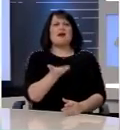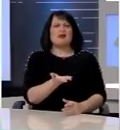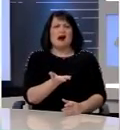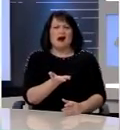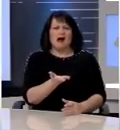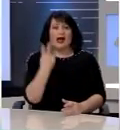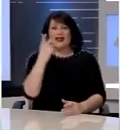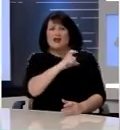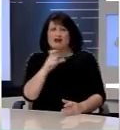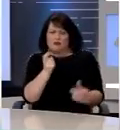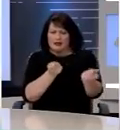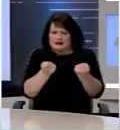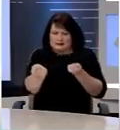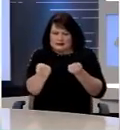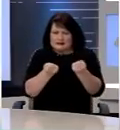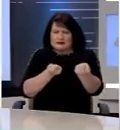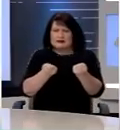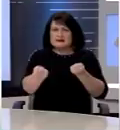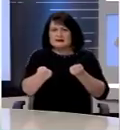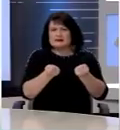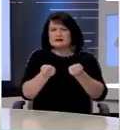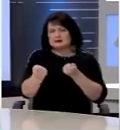συντονισμού, συντονισμένο κρεσέντο,